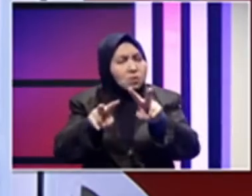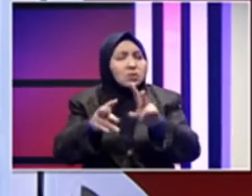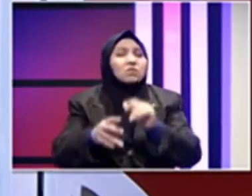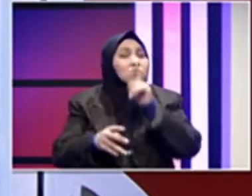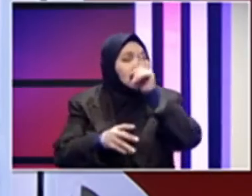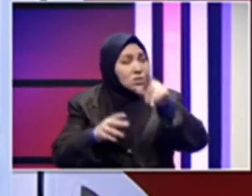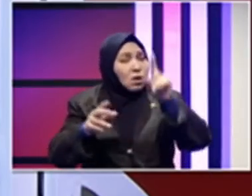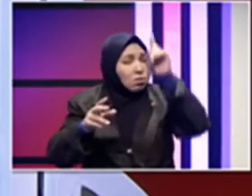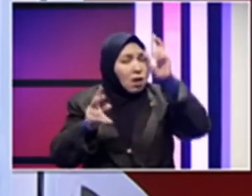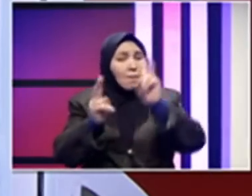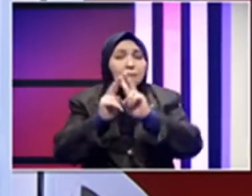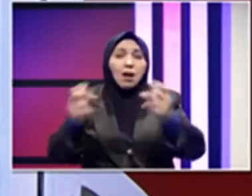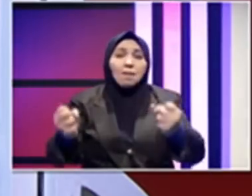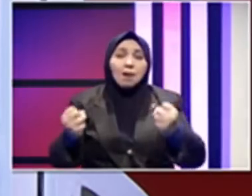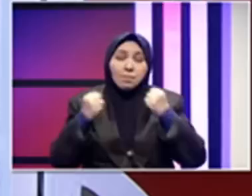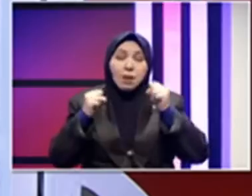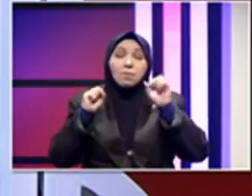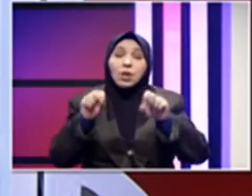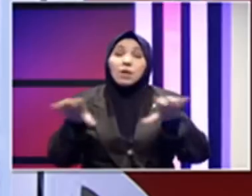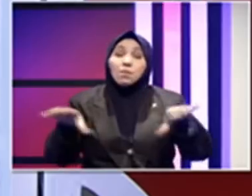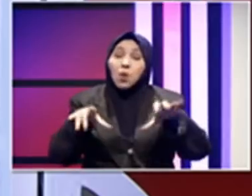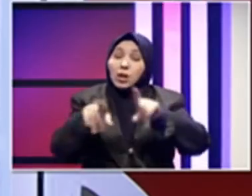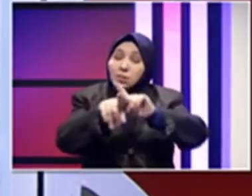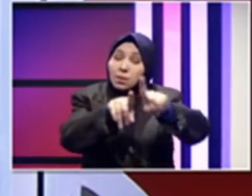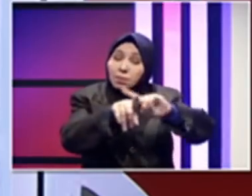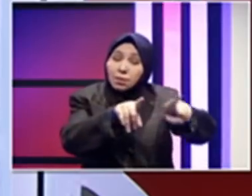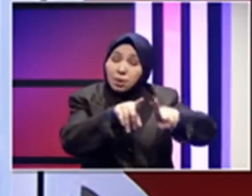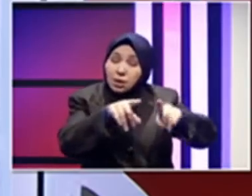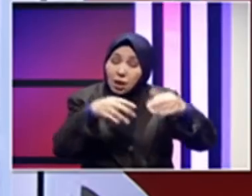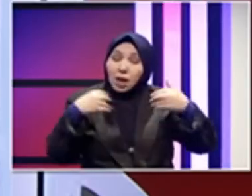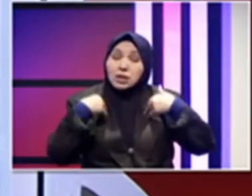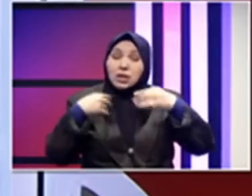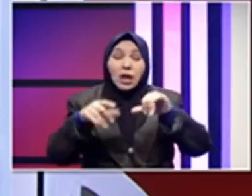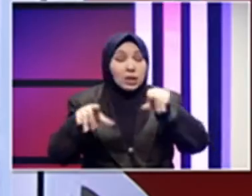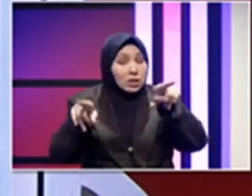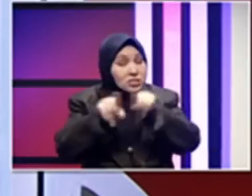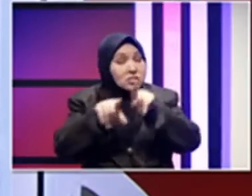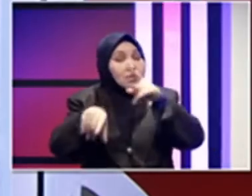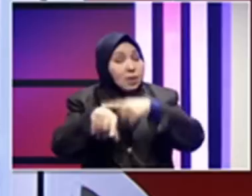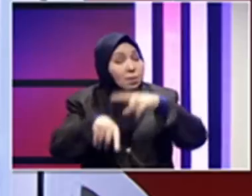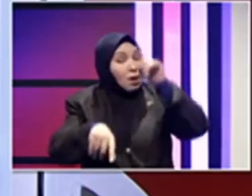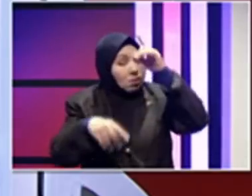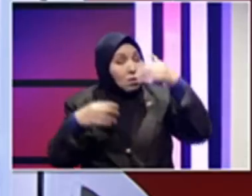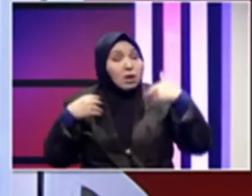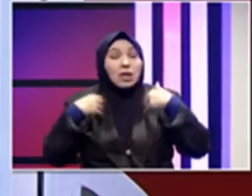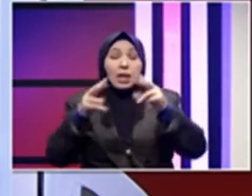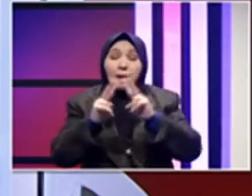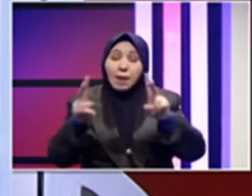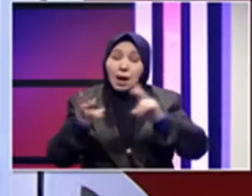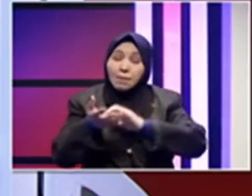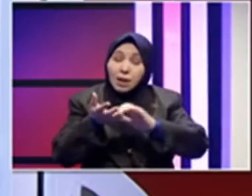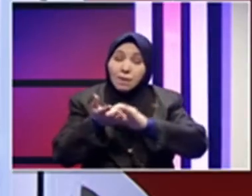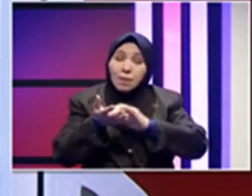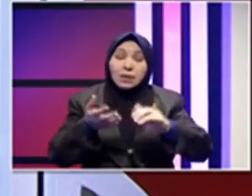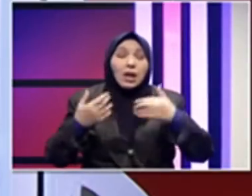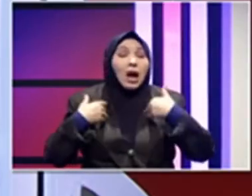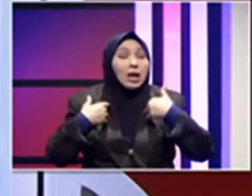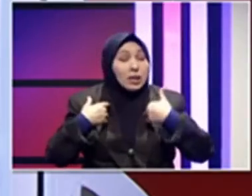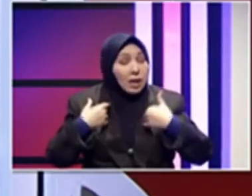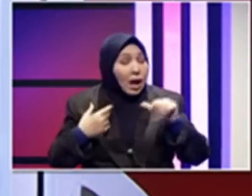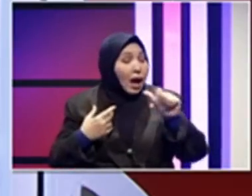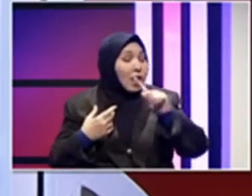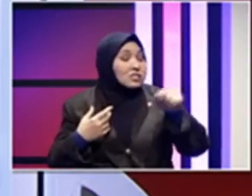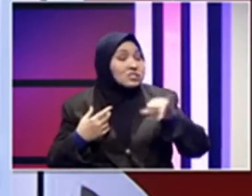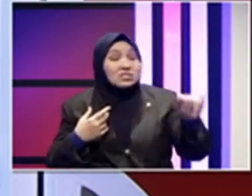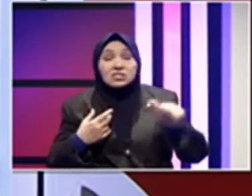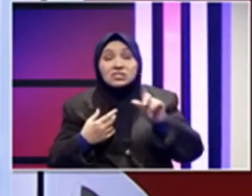maha perkasa, boleh buat macam-macam yang ada ini. Dan dalam masa sama Allah ini adalah maha pengampun. Mengapa ada aziz ghafur kat situ?